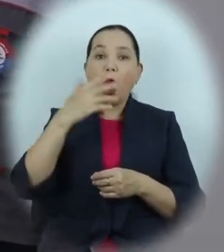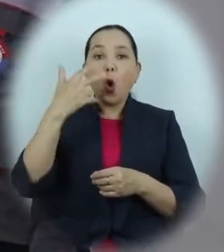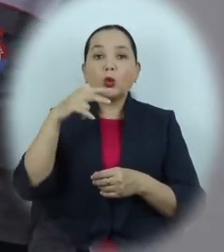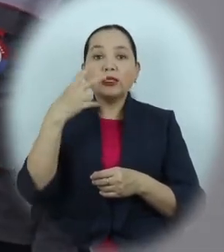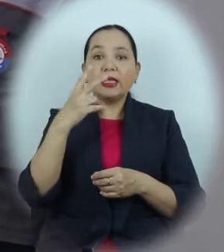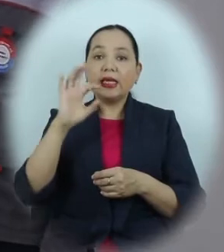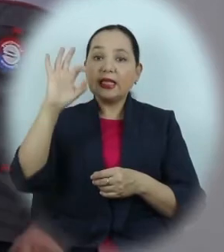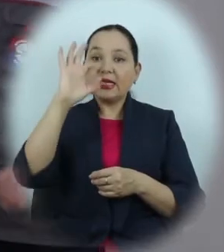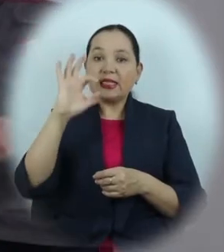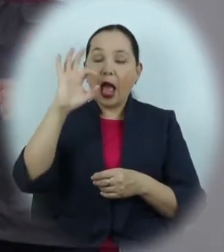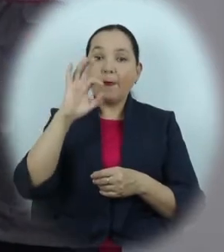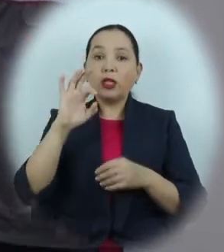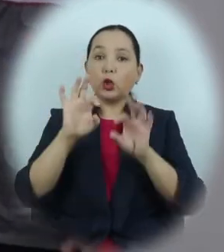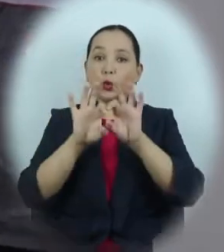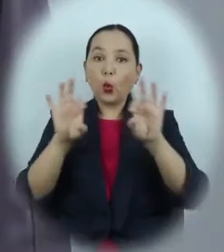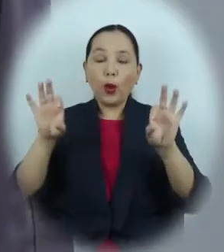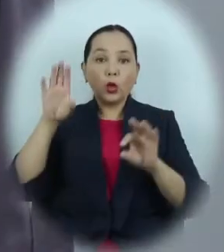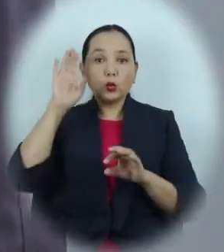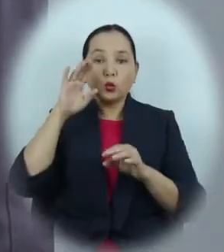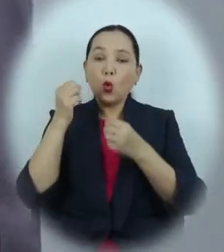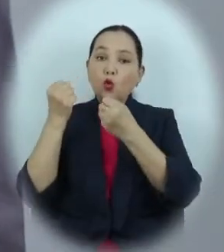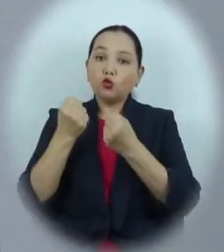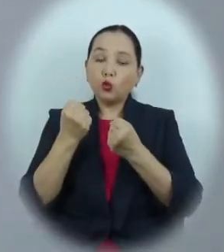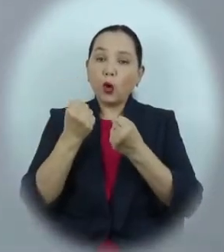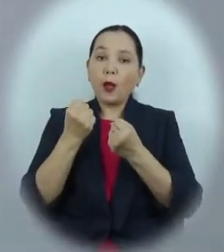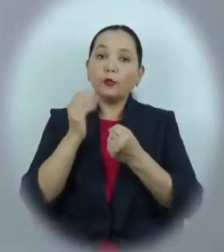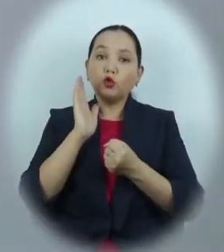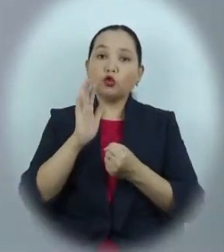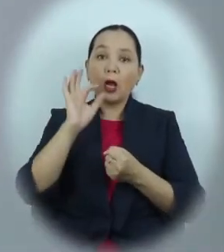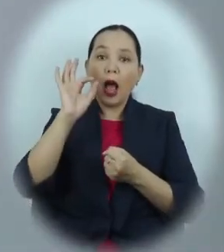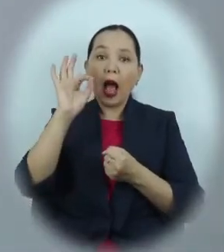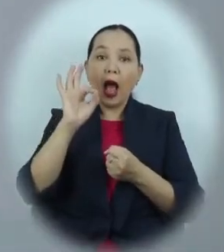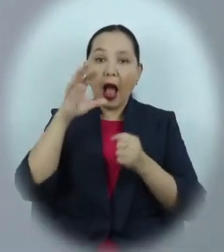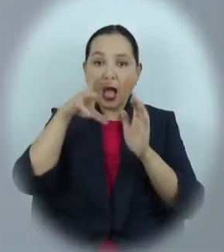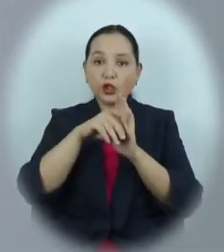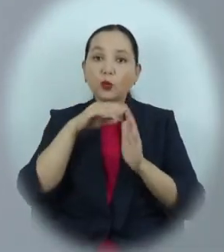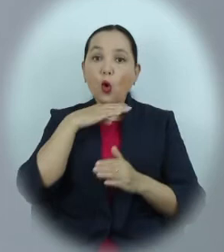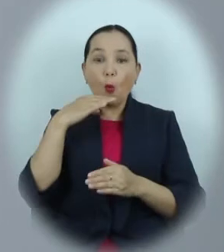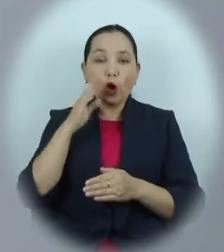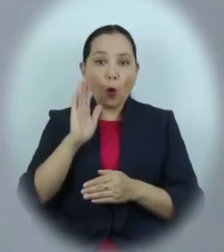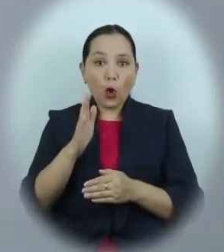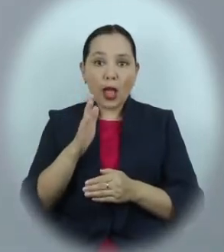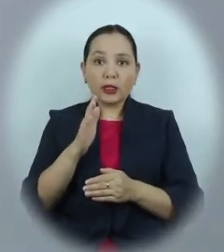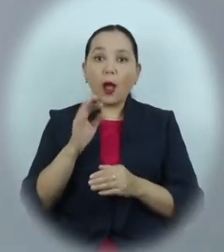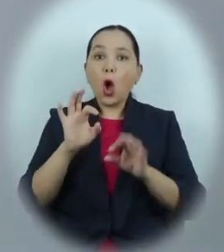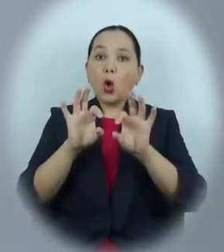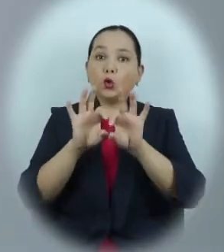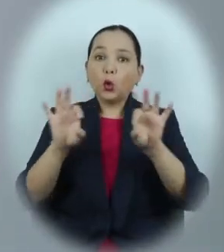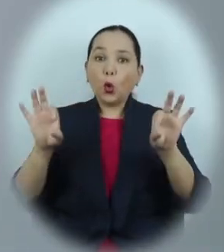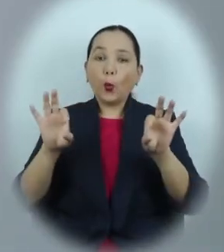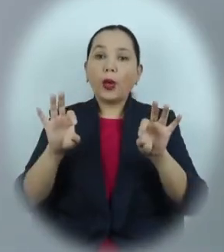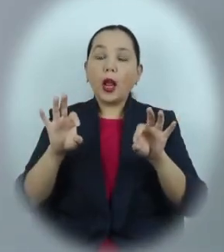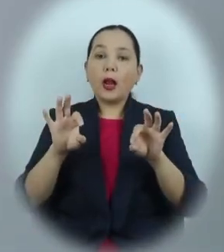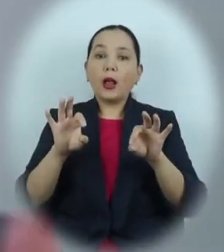diametrli turbalarimiz suvni ushlab turish hajmi ko'proq bo'ladi. Va turbalarda